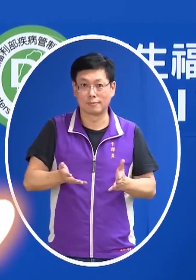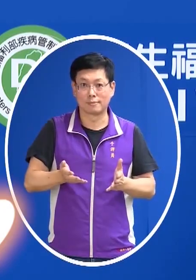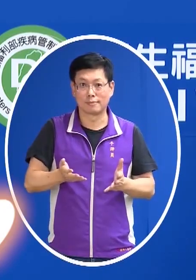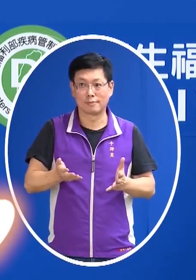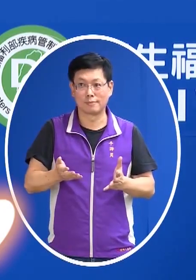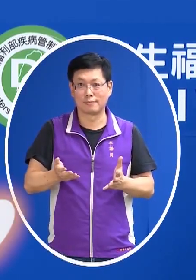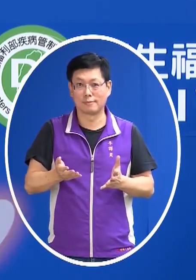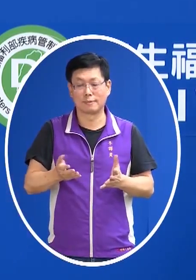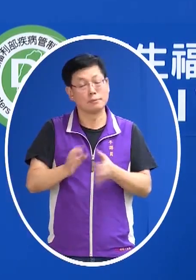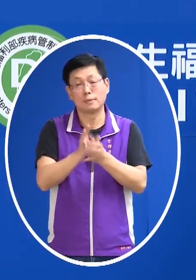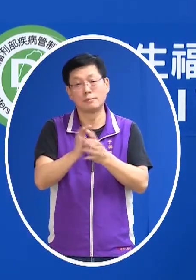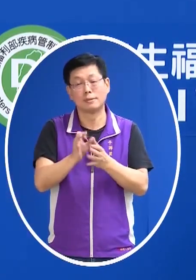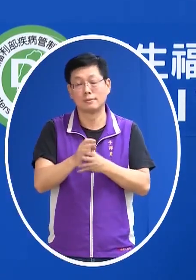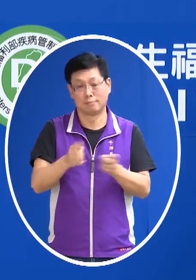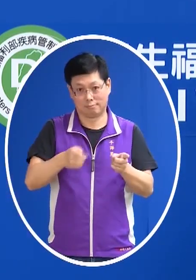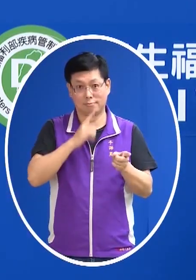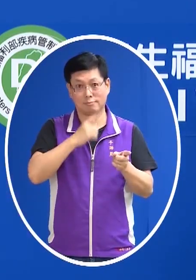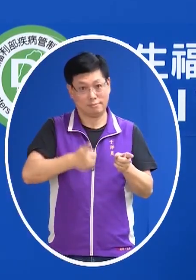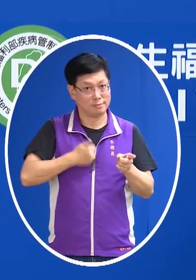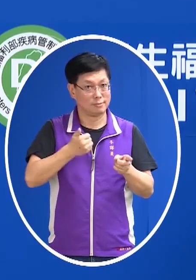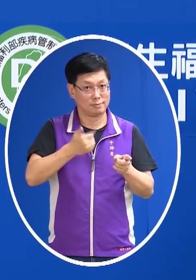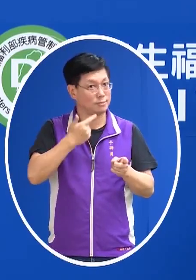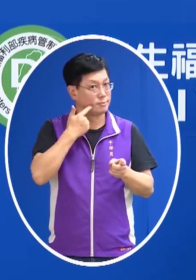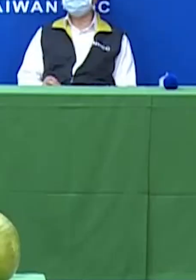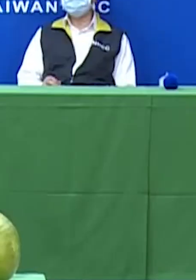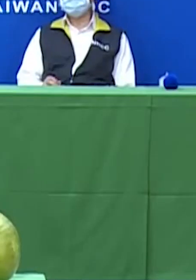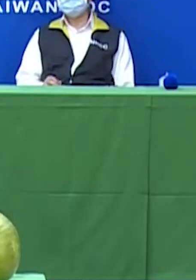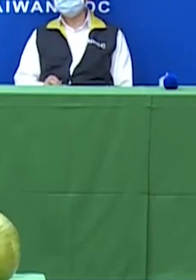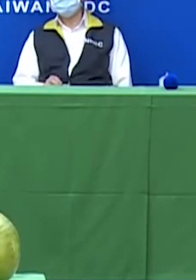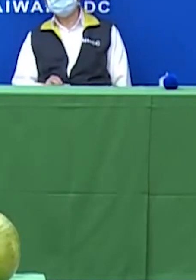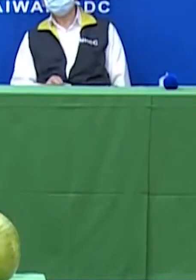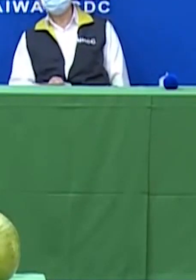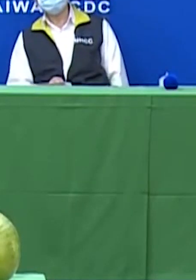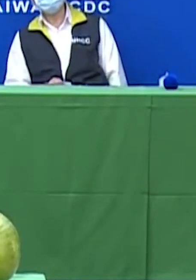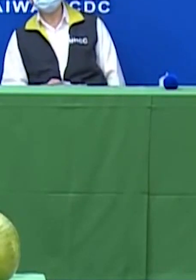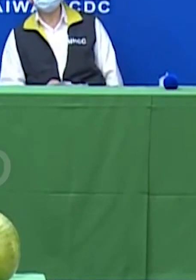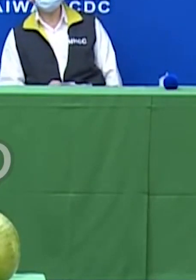哦，没关系，我想这西瓜真的是很漂亮了哈。